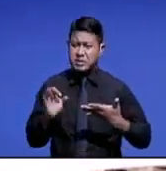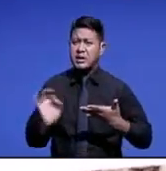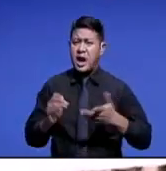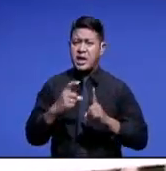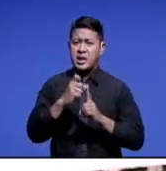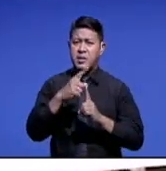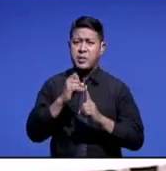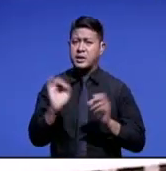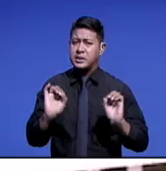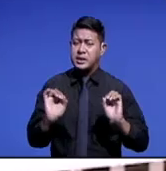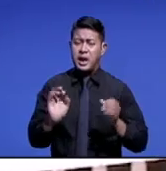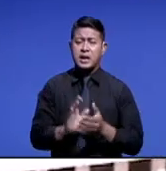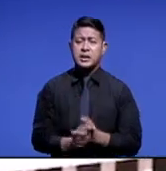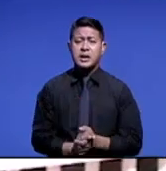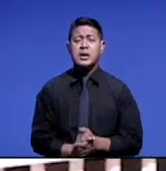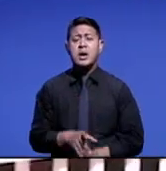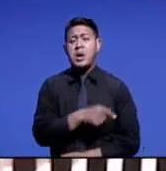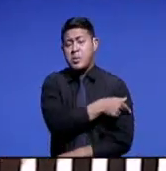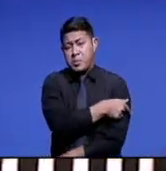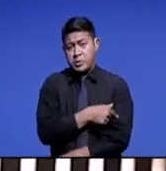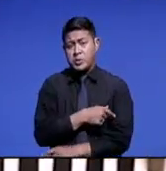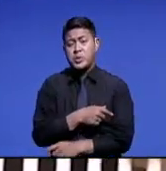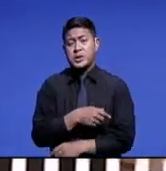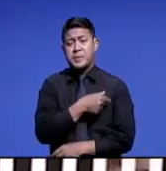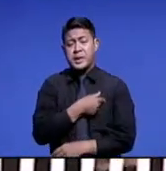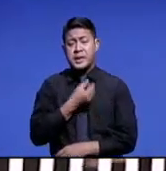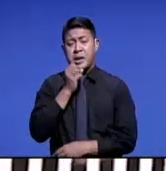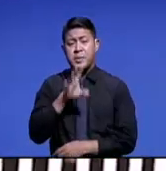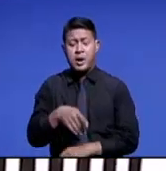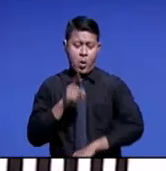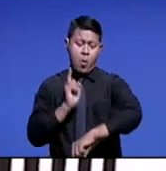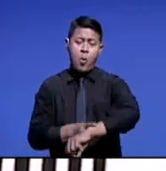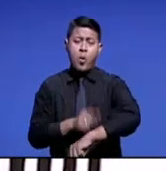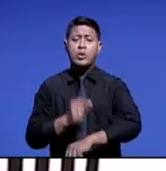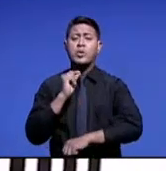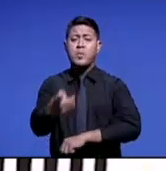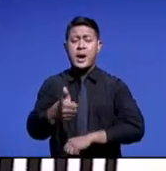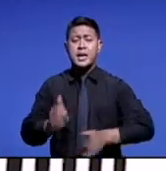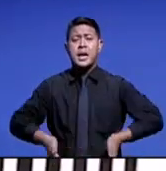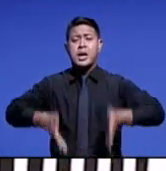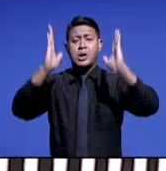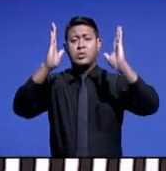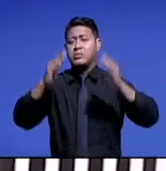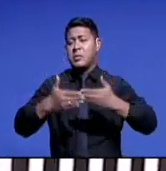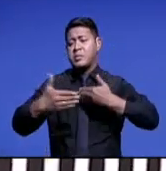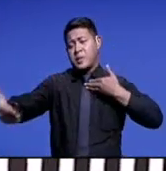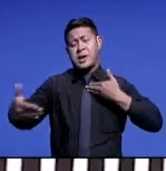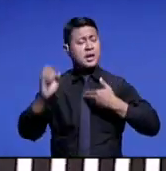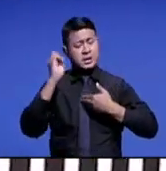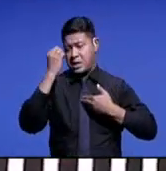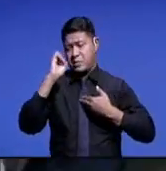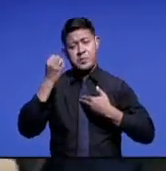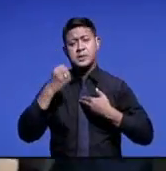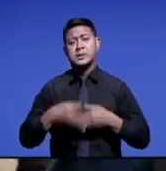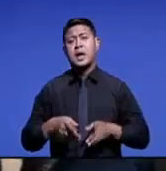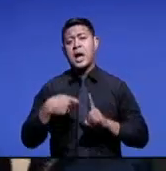yang tidak bisa menggunakan hak pilihnya karena petugas PPLN beralasan bahwa waktu sewa gedung di Town Hall sudah tidak bisa diperpanjang lagi.